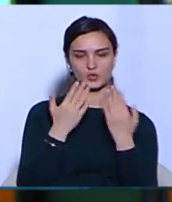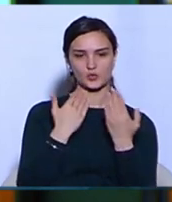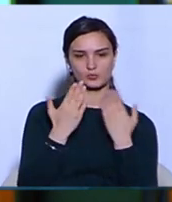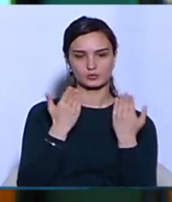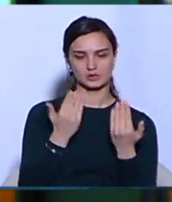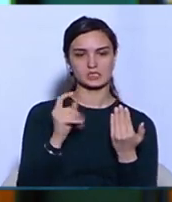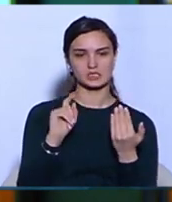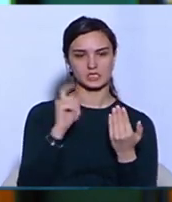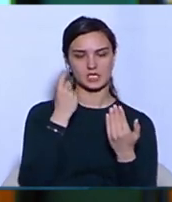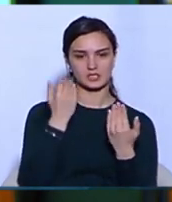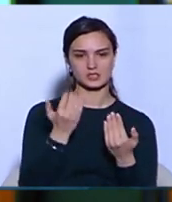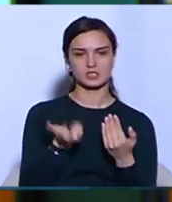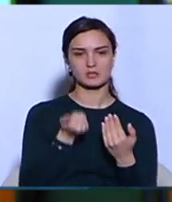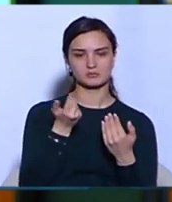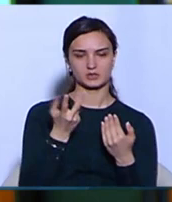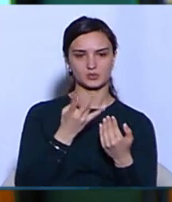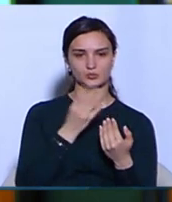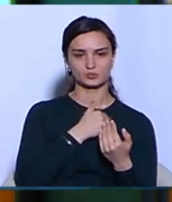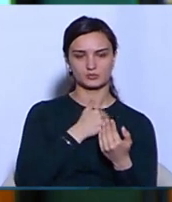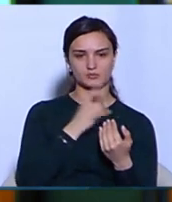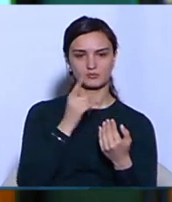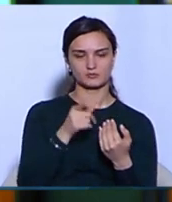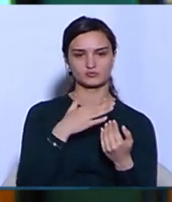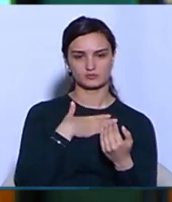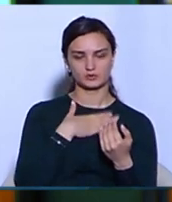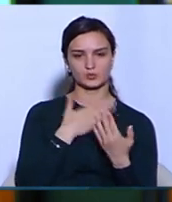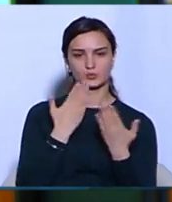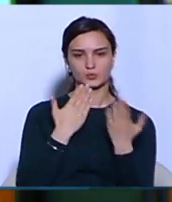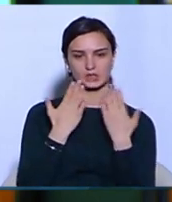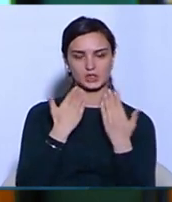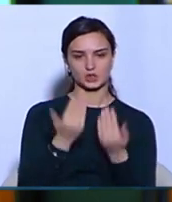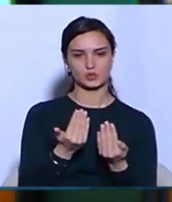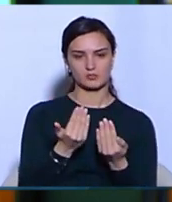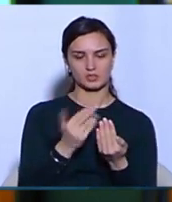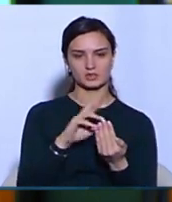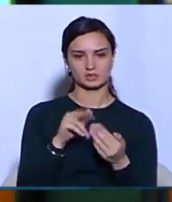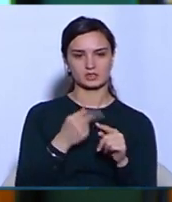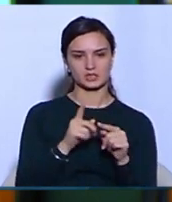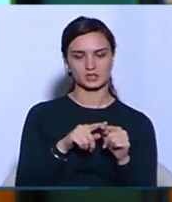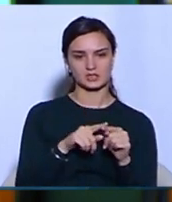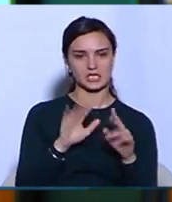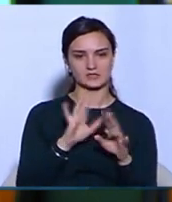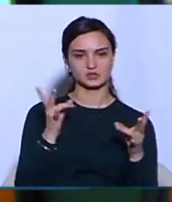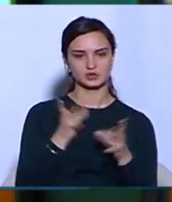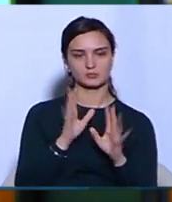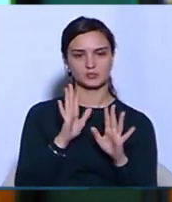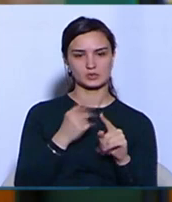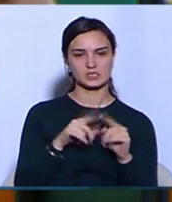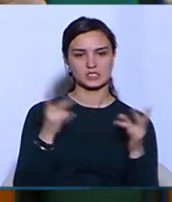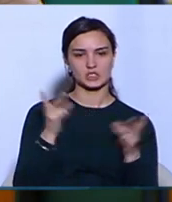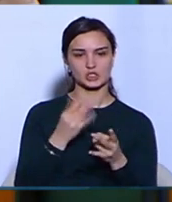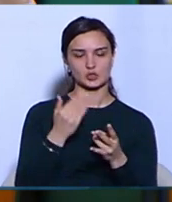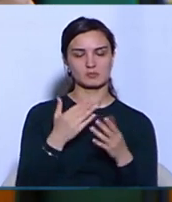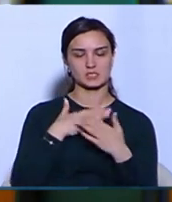კომუნიკაციის ხარისხს რამდენად უნდა ბავშვთან ჩვენთან ურთიერთობა და არ ვჭირდებით მხოლოდ